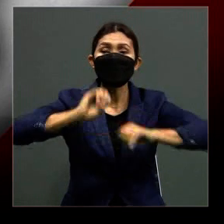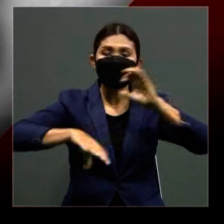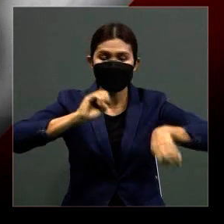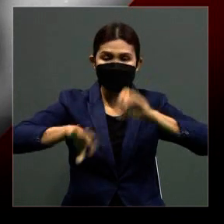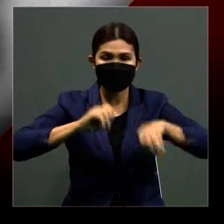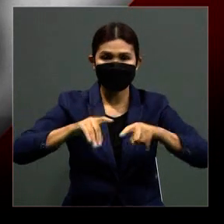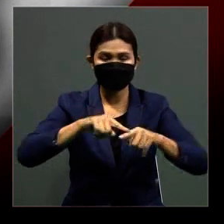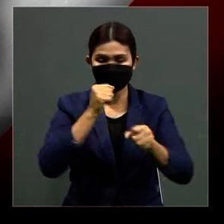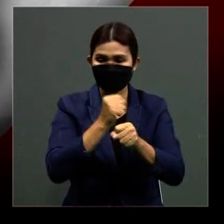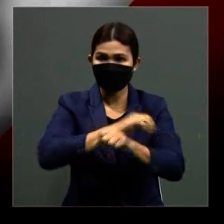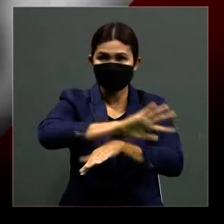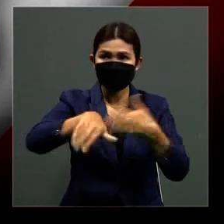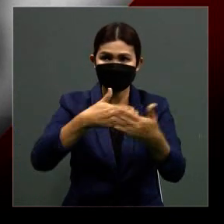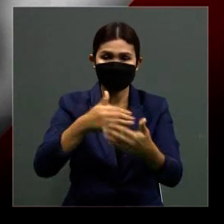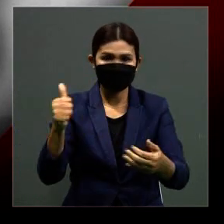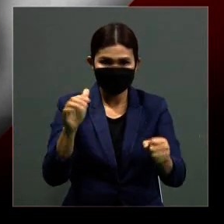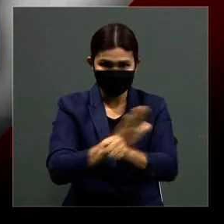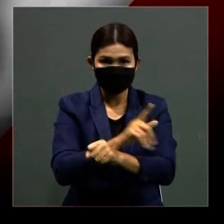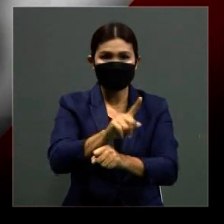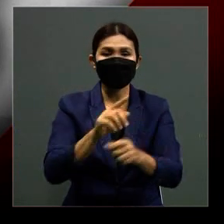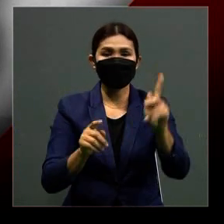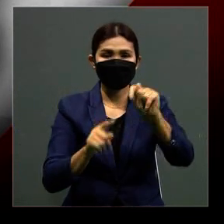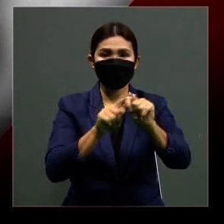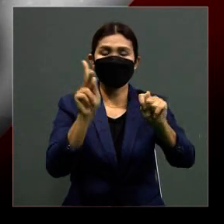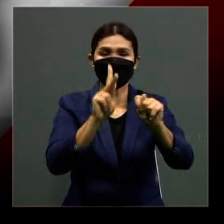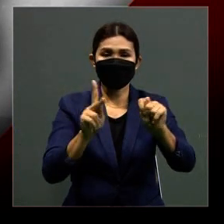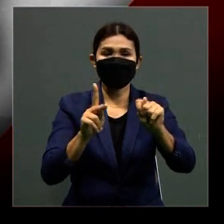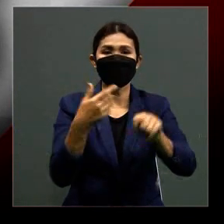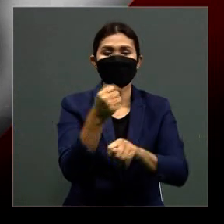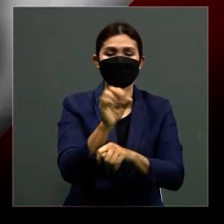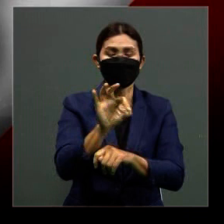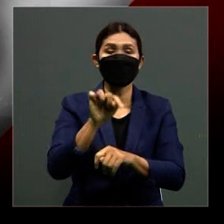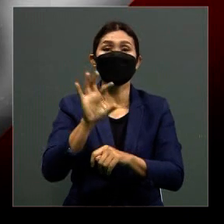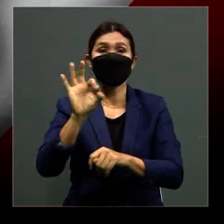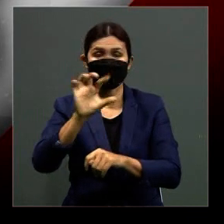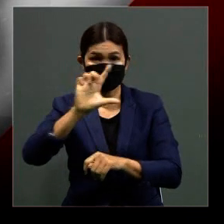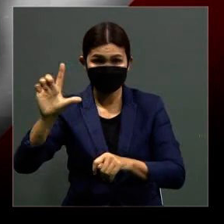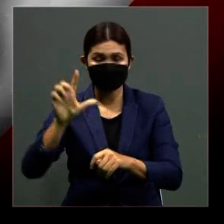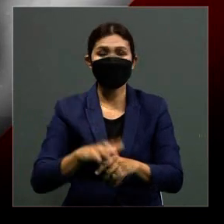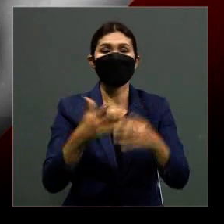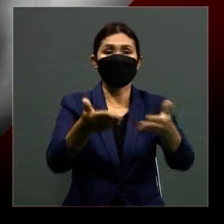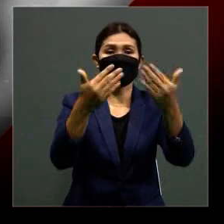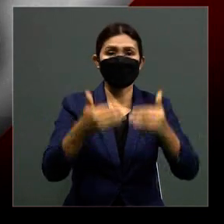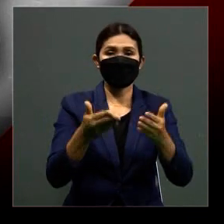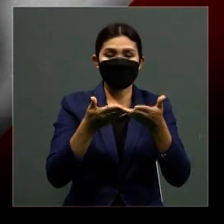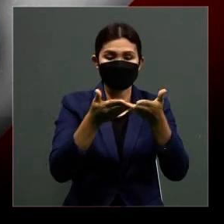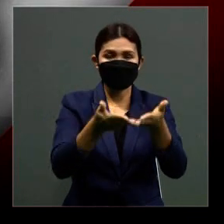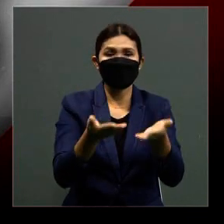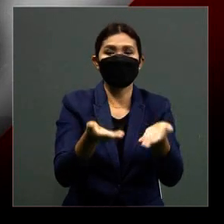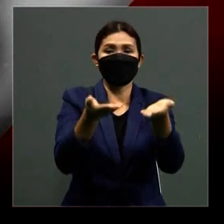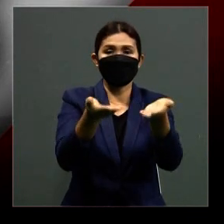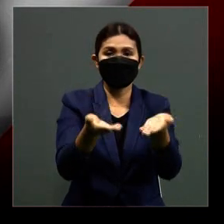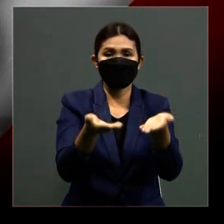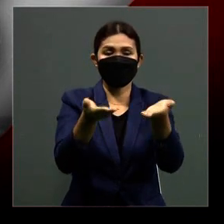ครบวงจรเทศบาลตำบลกำแพงอันนี้ 19.9ล้านบาทนะครับโครงการติดตั้งท่าเทียบเรือลอยน้ำบริเวณอ่าวประมง